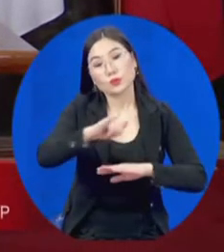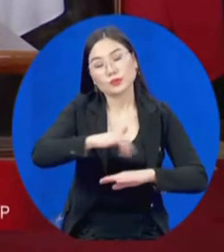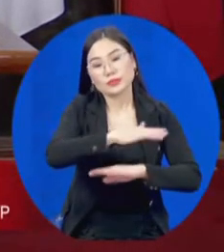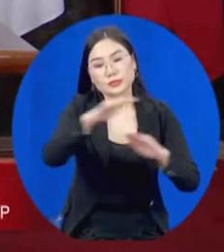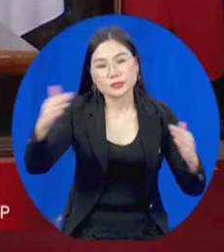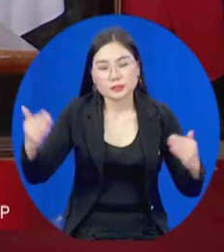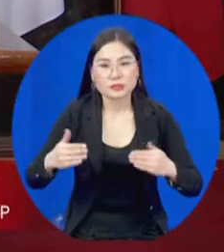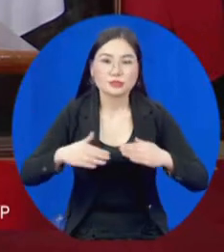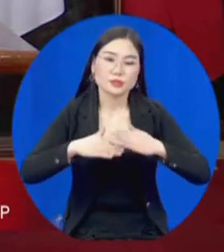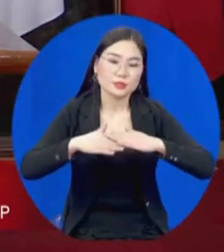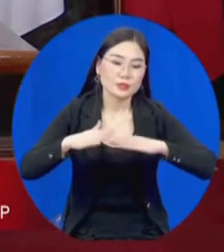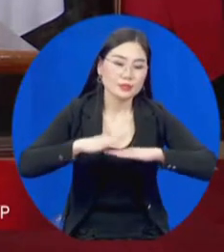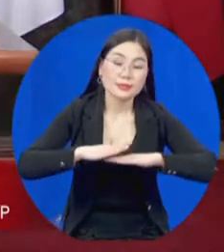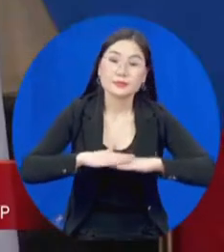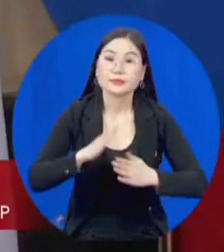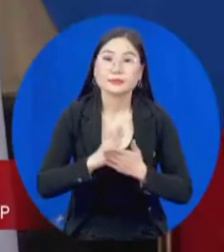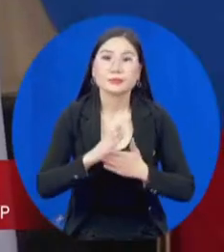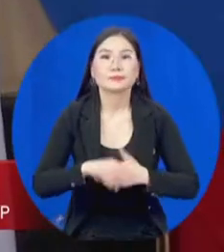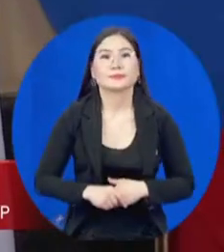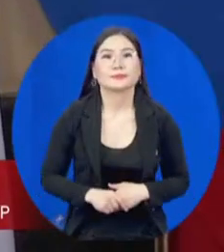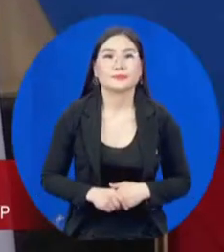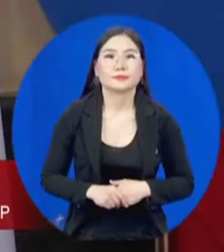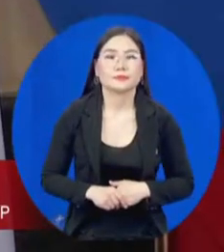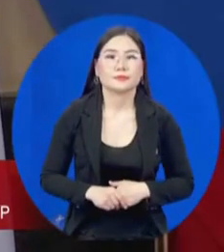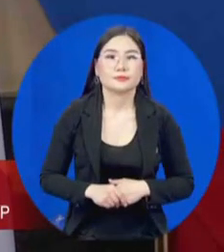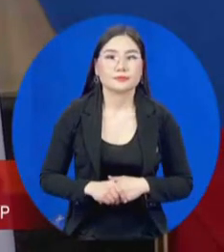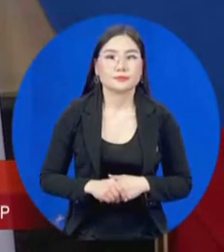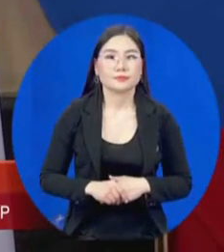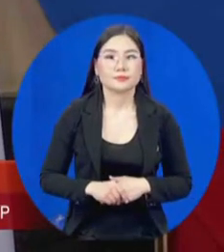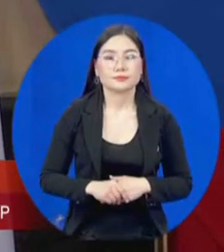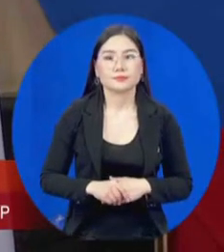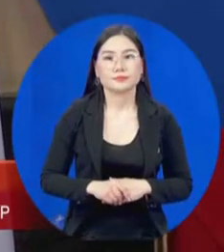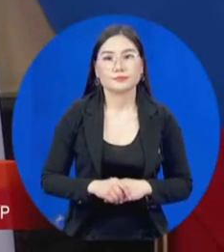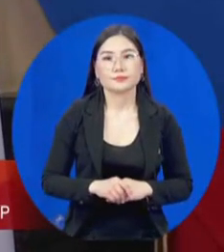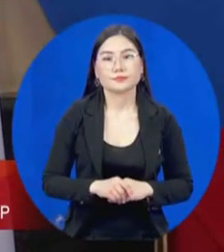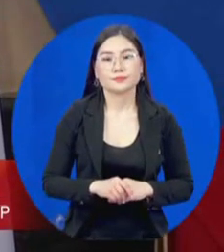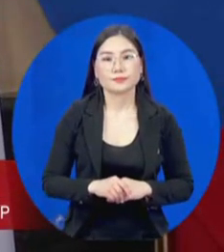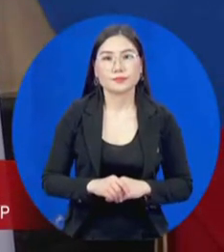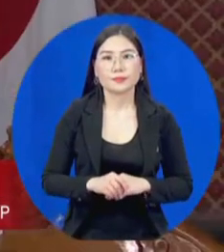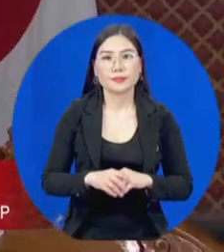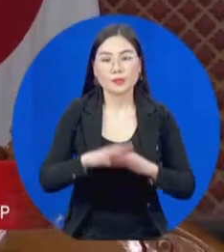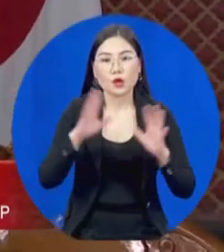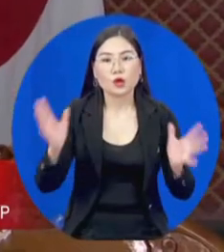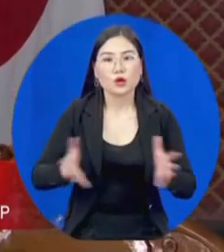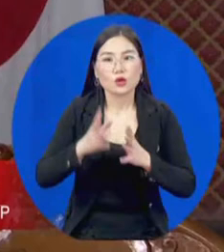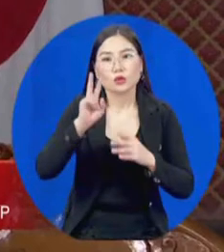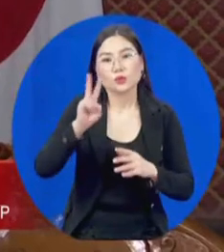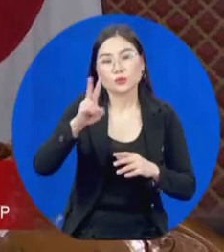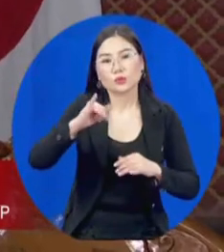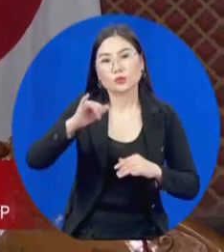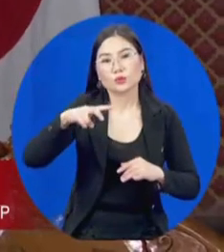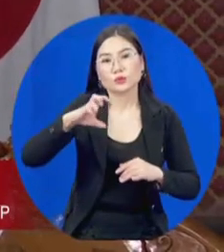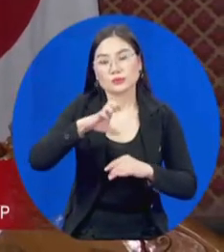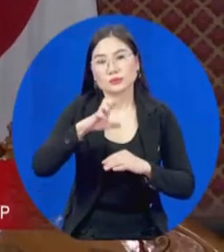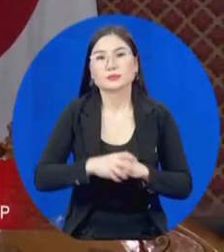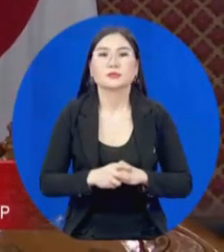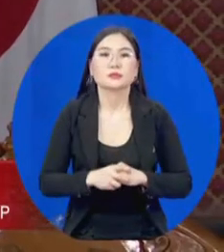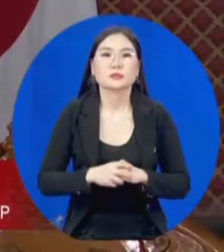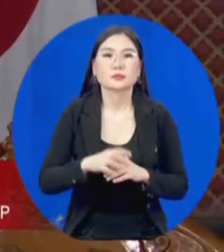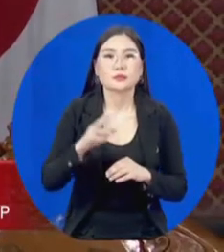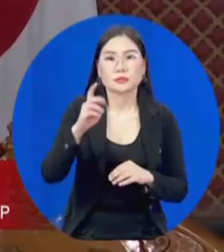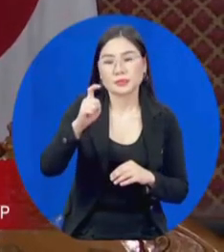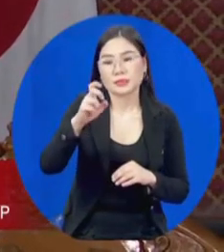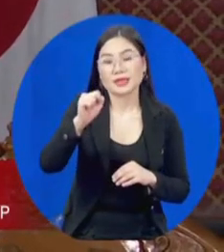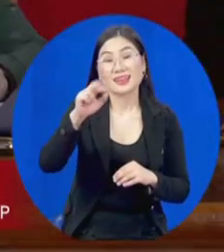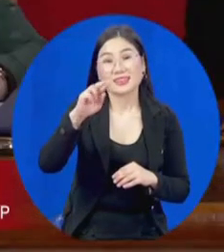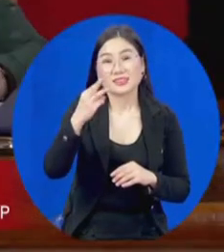За манай улсын Япон улстай дипломат харилцаа тогтоосны 50 жилийн ой төгөж байгаа. Хоёр улсын хамтын ажиллагаа өргөн хүрээнд дөрөвжин хэлсээр гоёма. За тус улсын гадаад хэргийн сайд